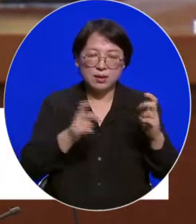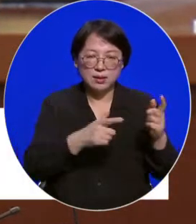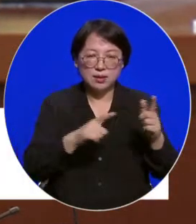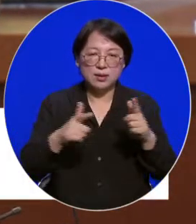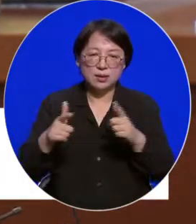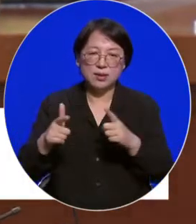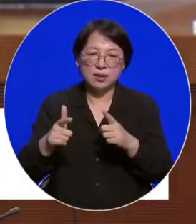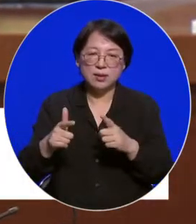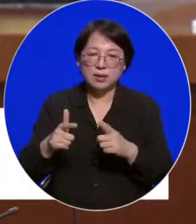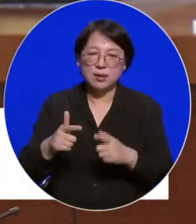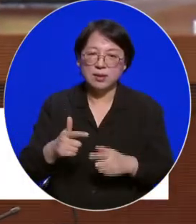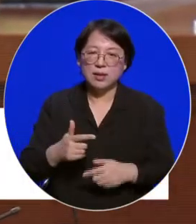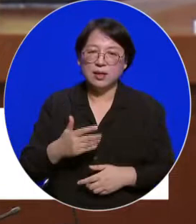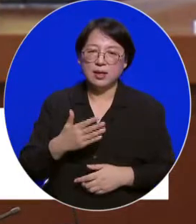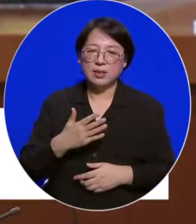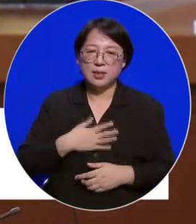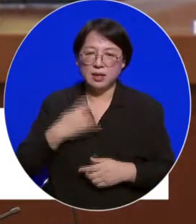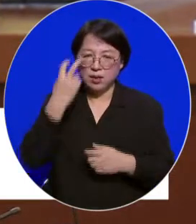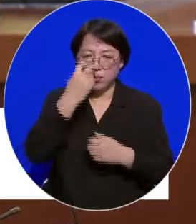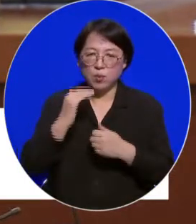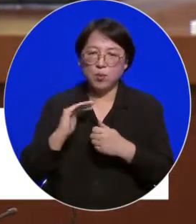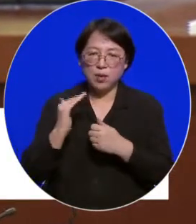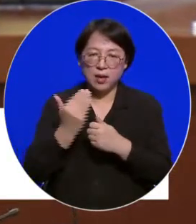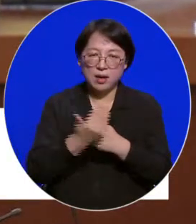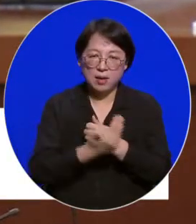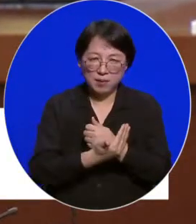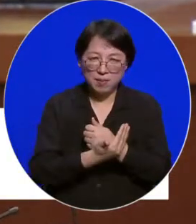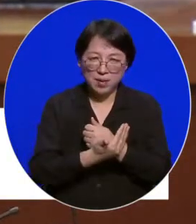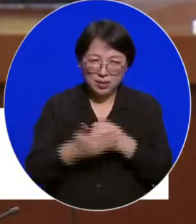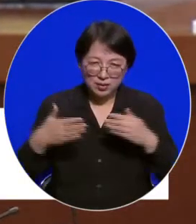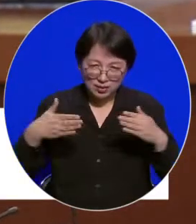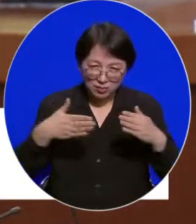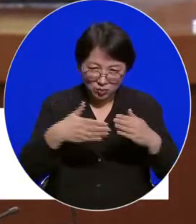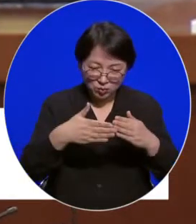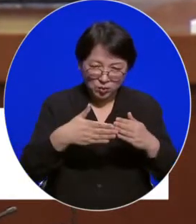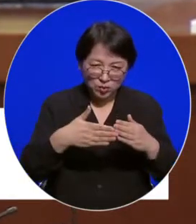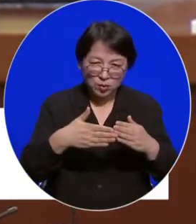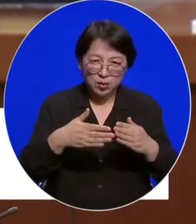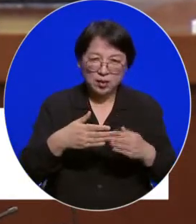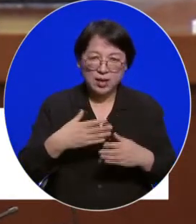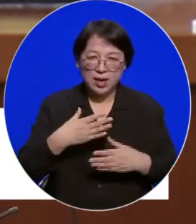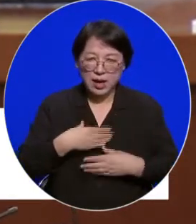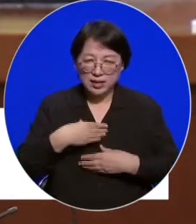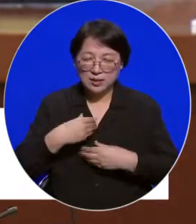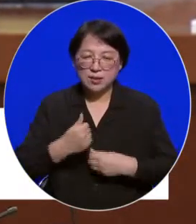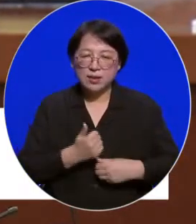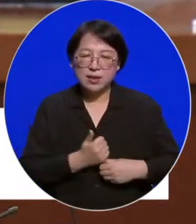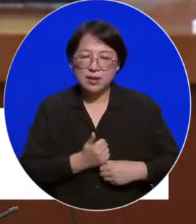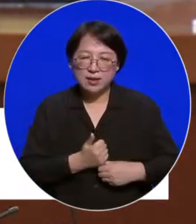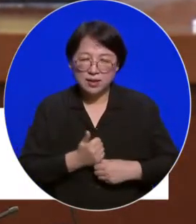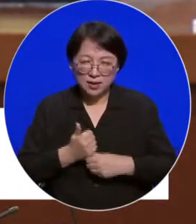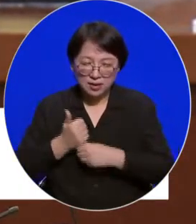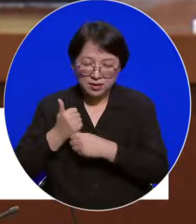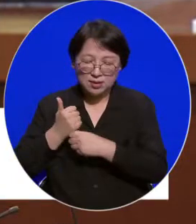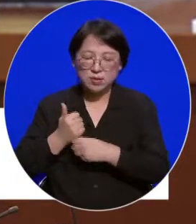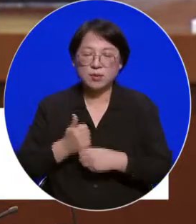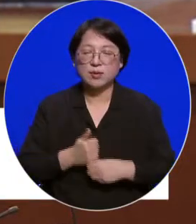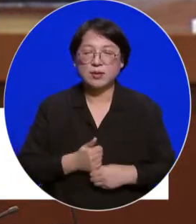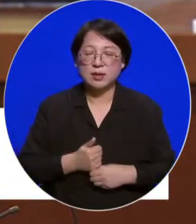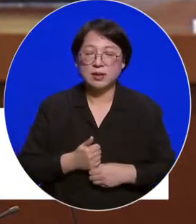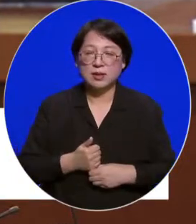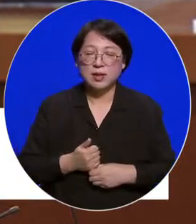기업이 자기 보호에만 진심이고 안전에